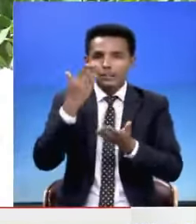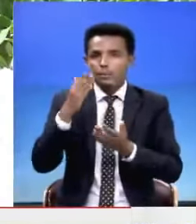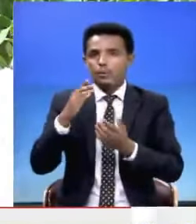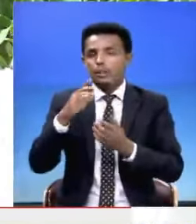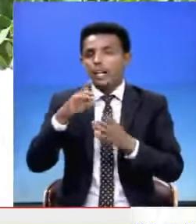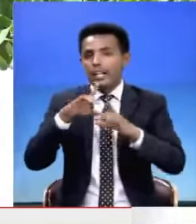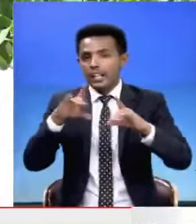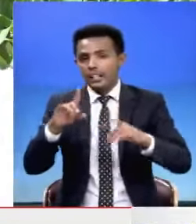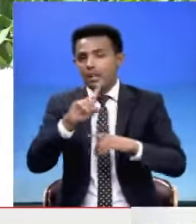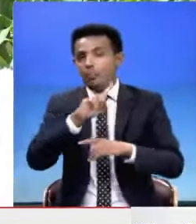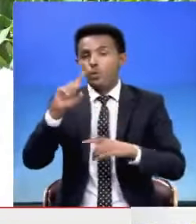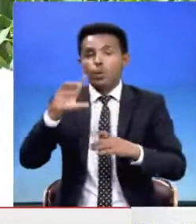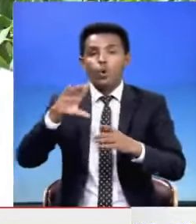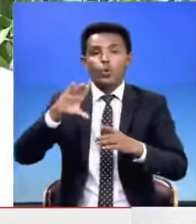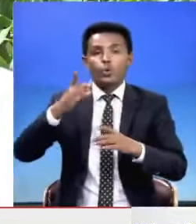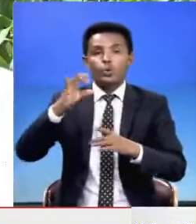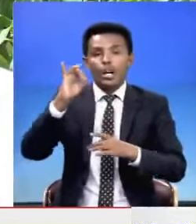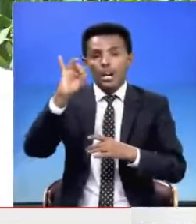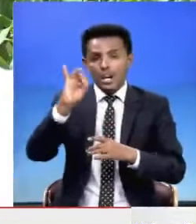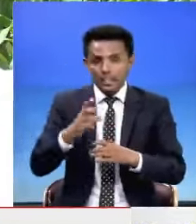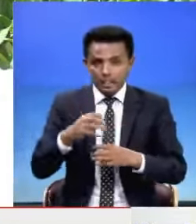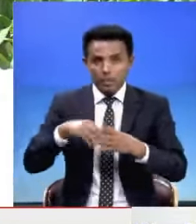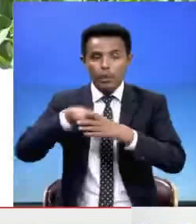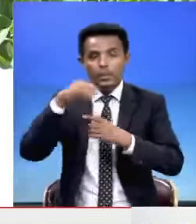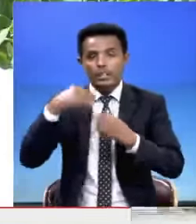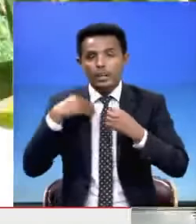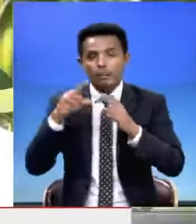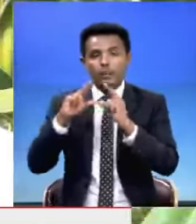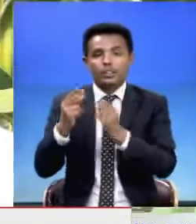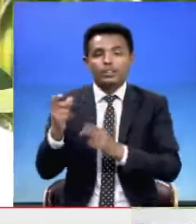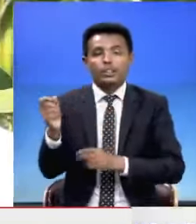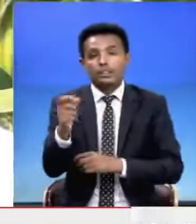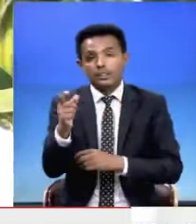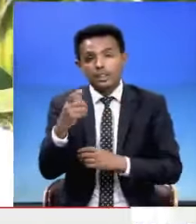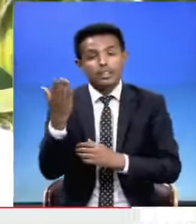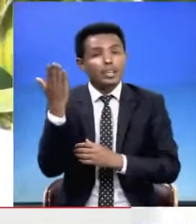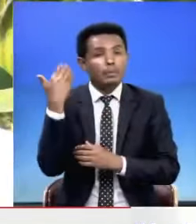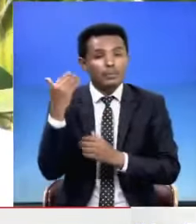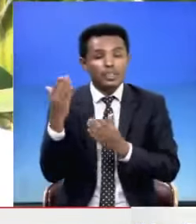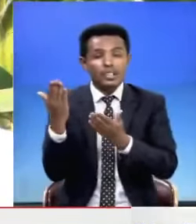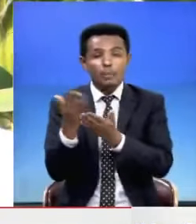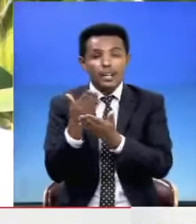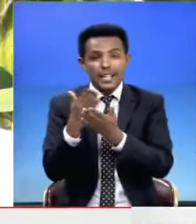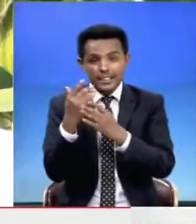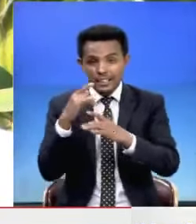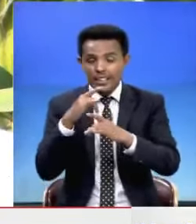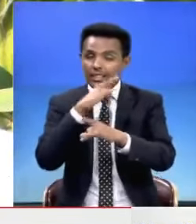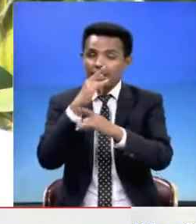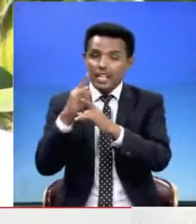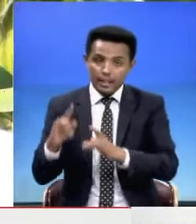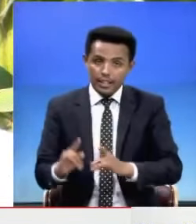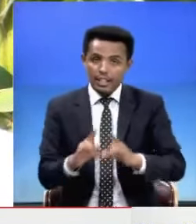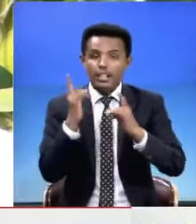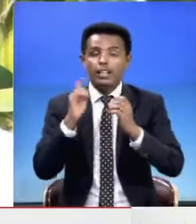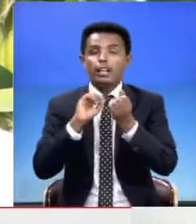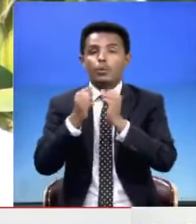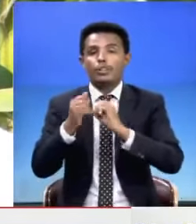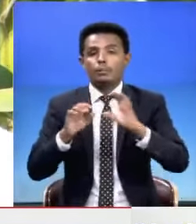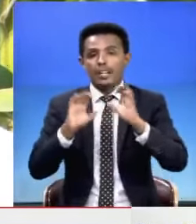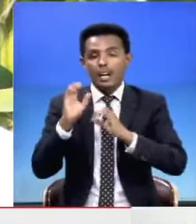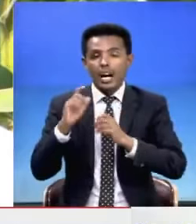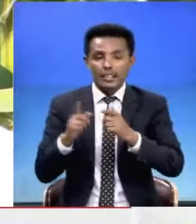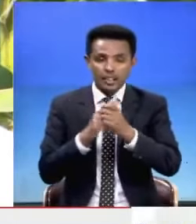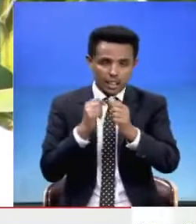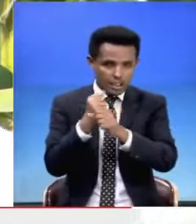ኩንታል የማውጣት አቅም አለው ገበሬው በክላስተር ተተዘራ ወዲህ ነው። ከበፊቱ አመራረት ዘዴ ለውጥ የሚያደርገው አንደኛ የስራ